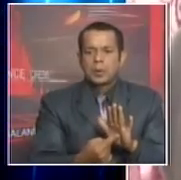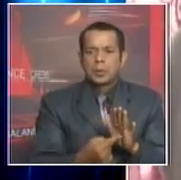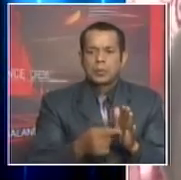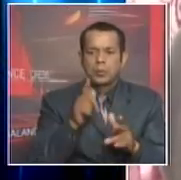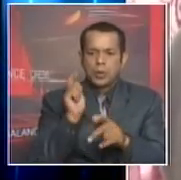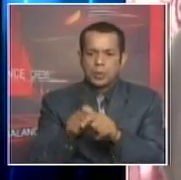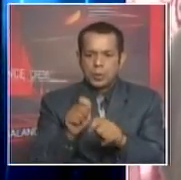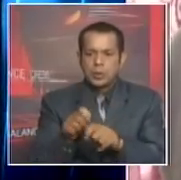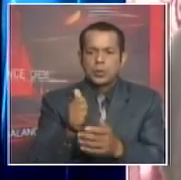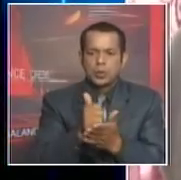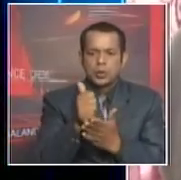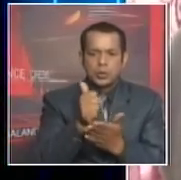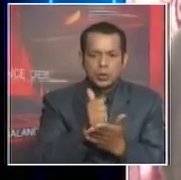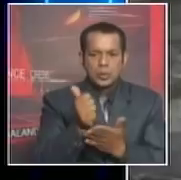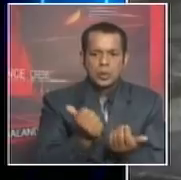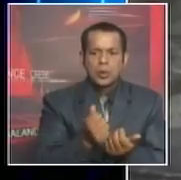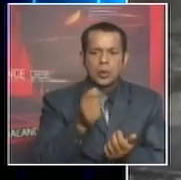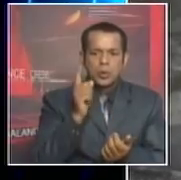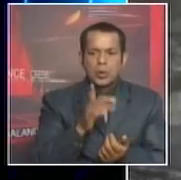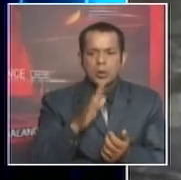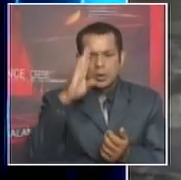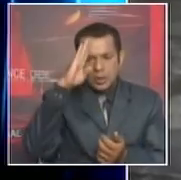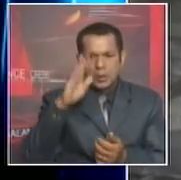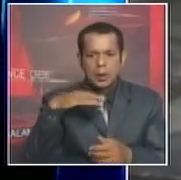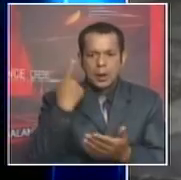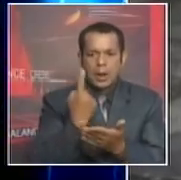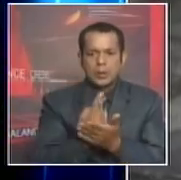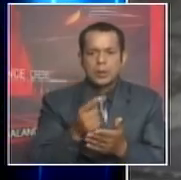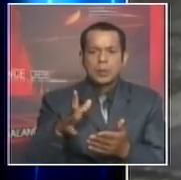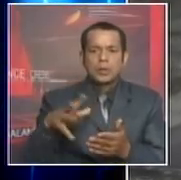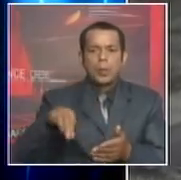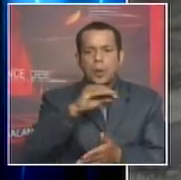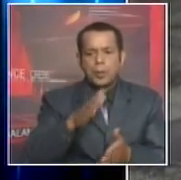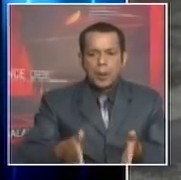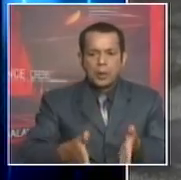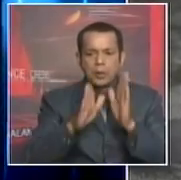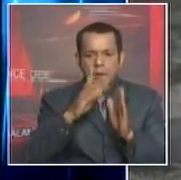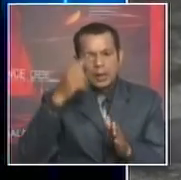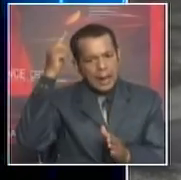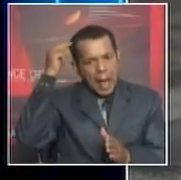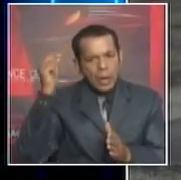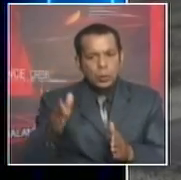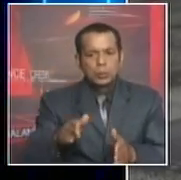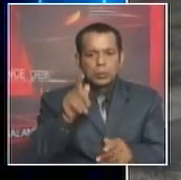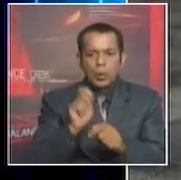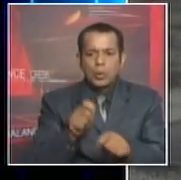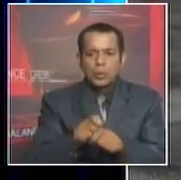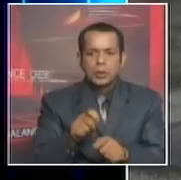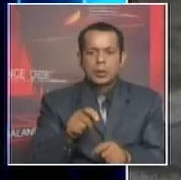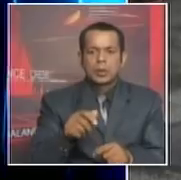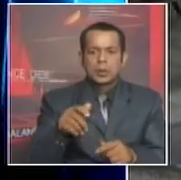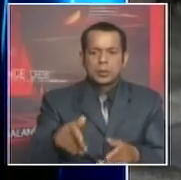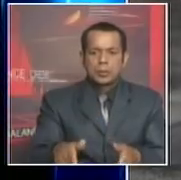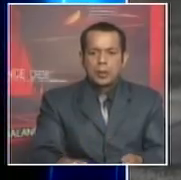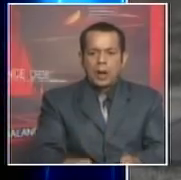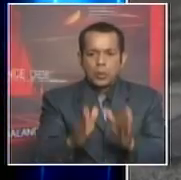गर्नु अन्यथा पनि होइन। सरकारले काठमाडौँको हरेक बाटोलाई कालो पत्रे गर्ने प्रतिबद्धता गरे पनि सडक निर्माण